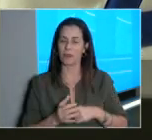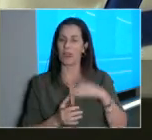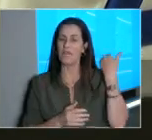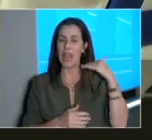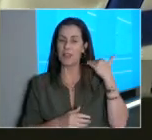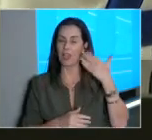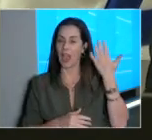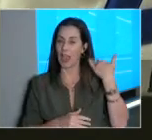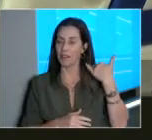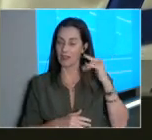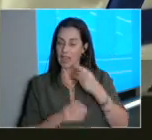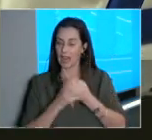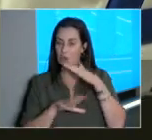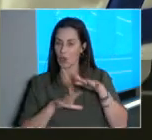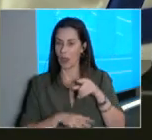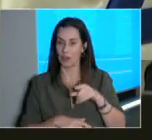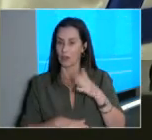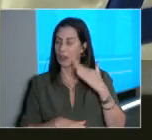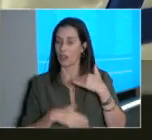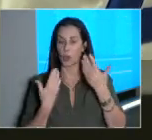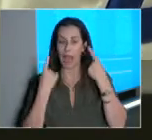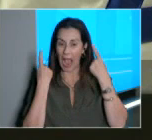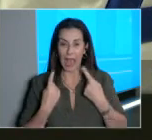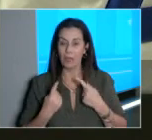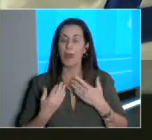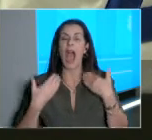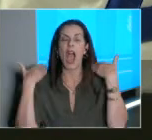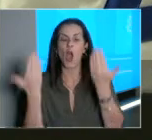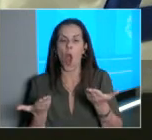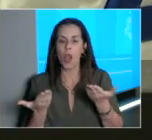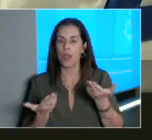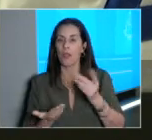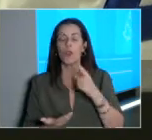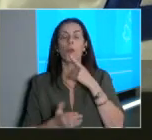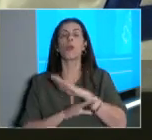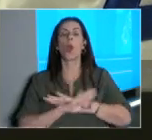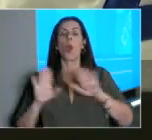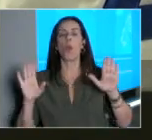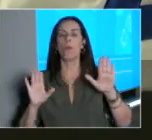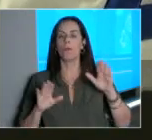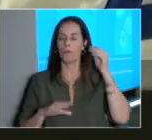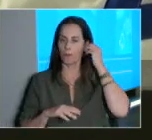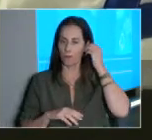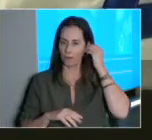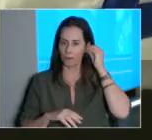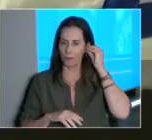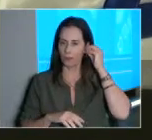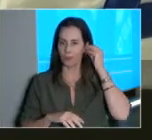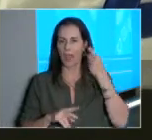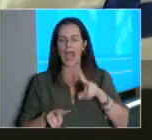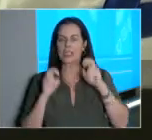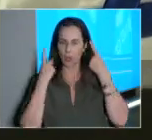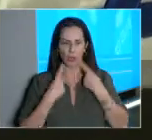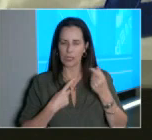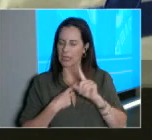וציפי ליבני הייתה מועמדת להרכבת הממשלה, הרי היא הייתה נותנת לחרדים את הכל, ולא היינו מצמצים, היינו עומדים ומוחאים לה כפיים. מה שנקרא, הסחטנות